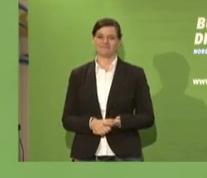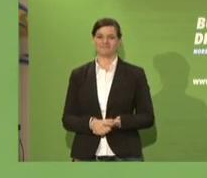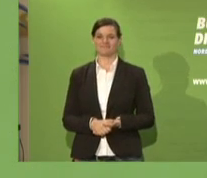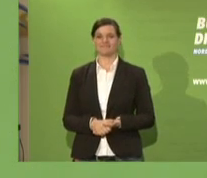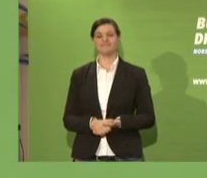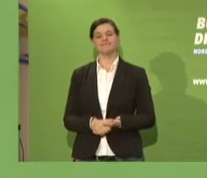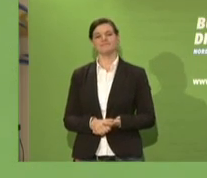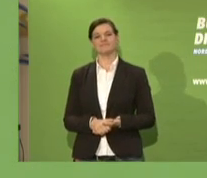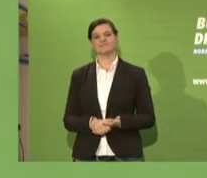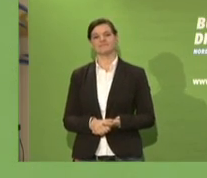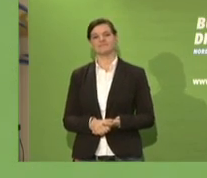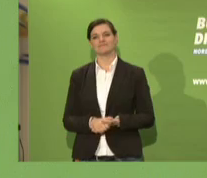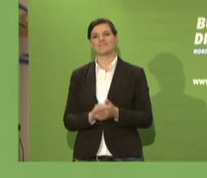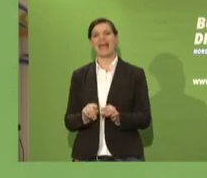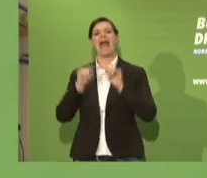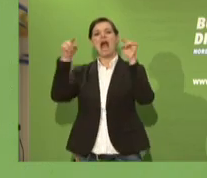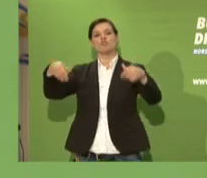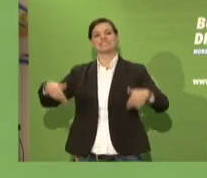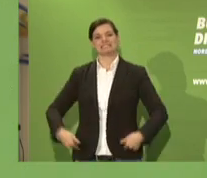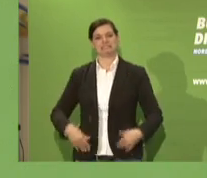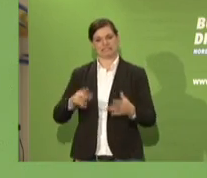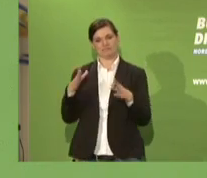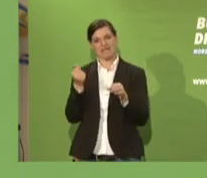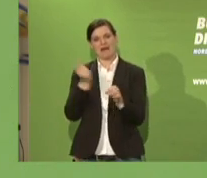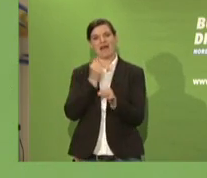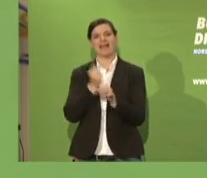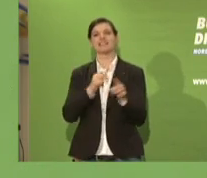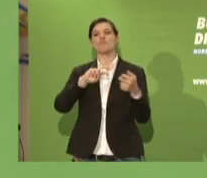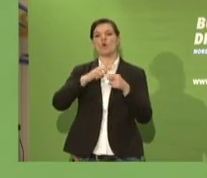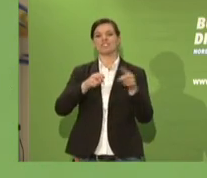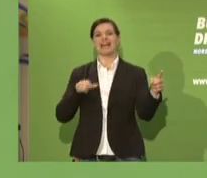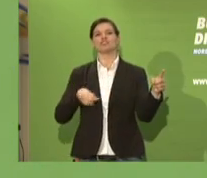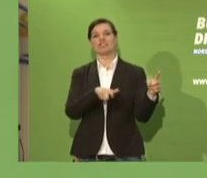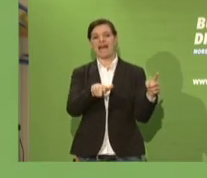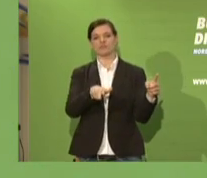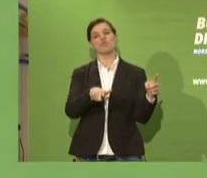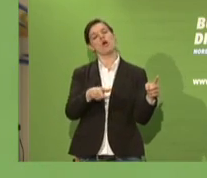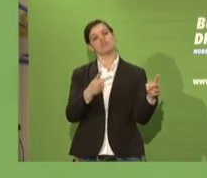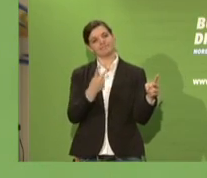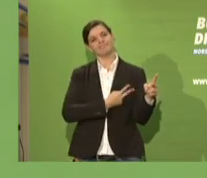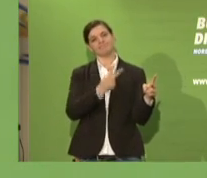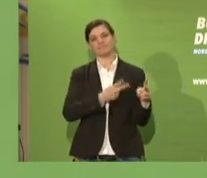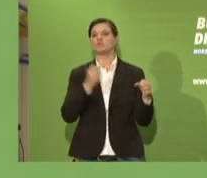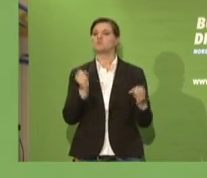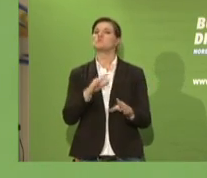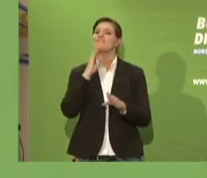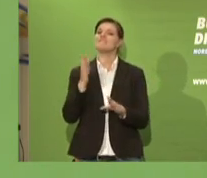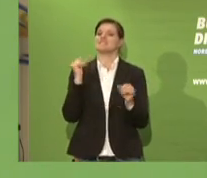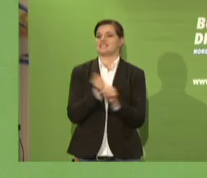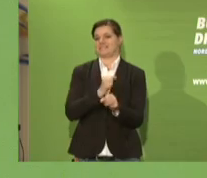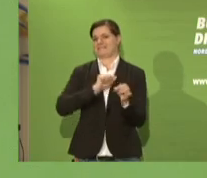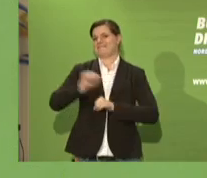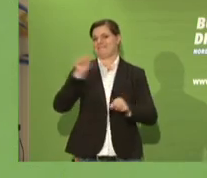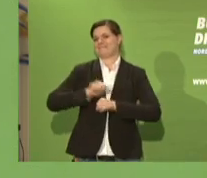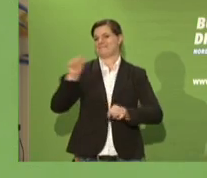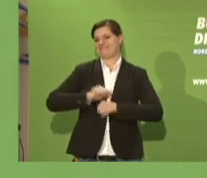Und unsere Außendienstmitarbeiter in Brüssel und Straßburg werden da sich jetzt richtig voll reinhängen. Und wir hoffen, wir sehen